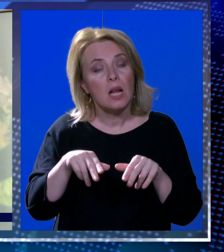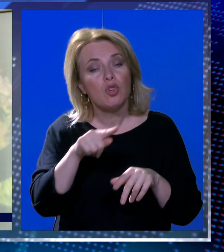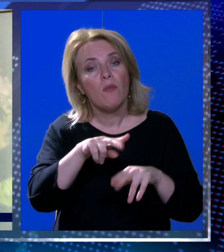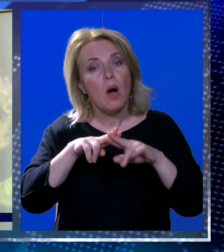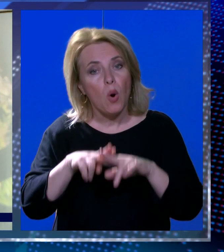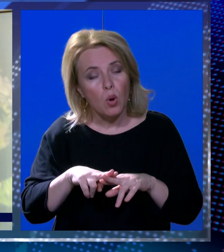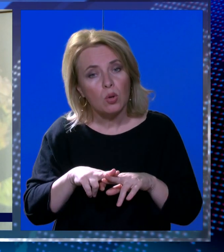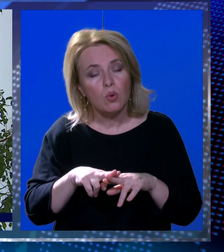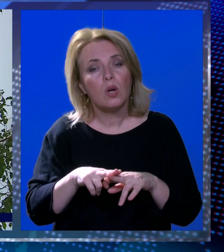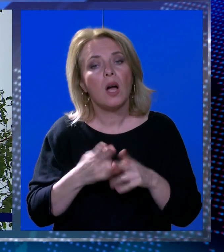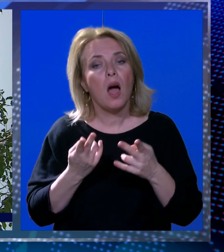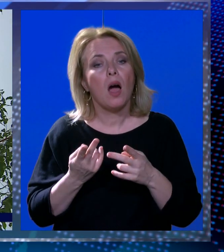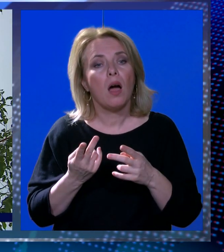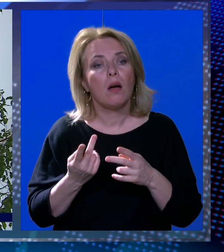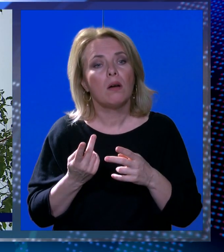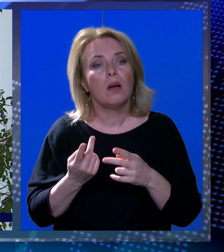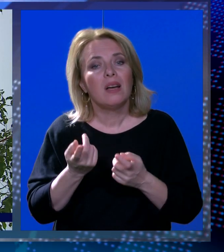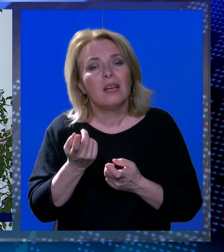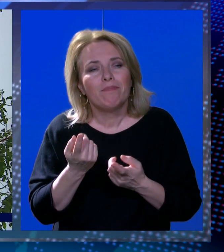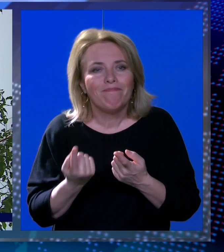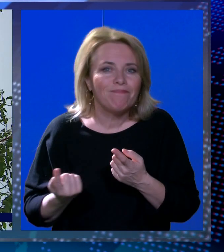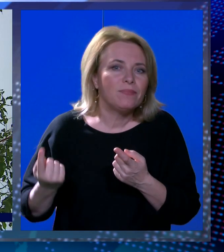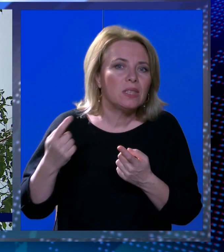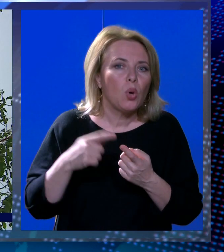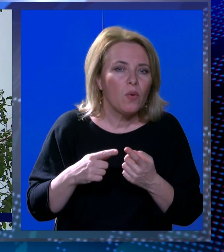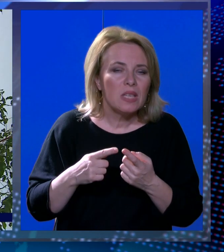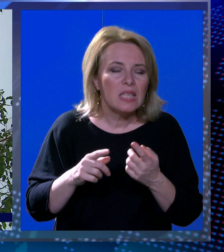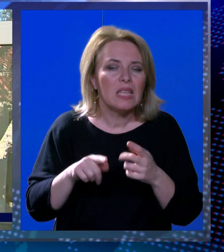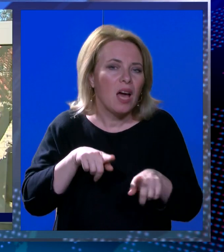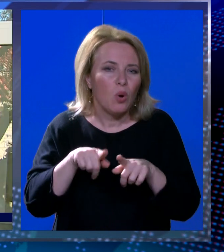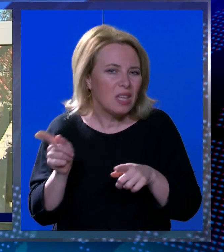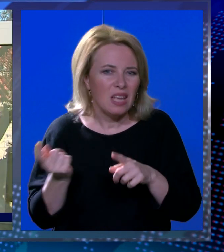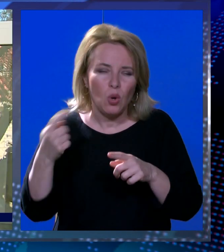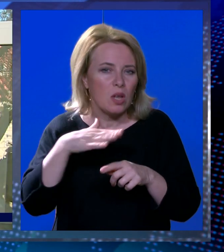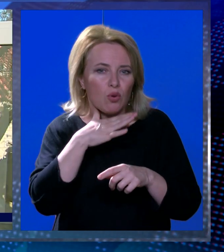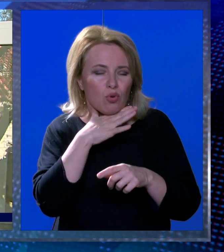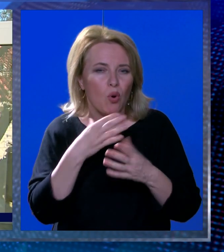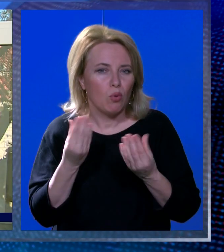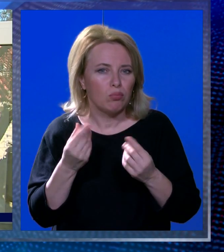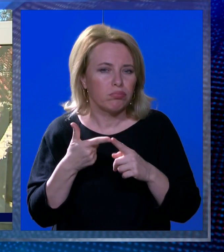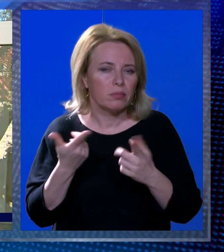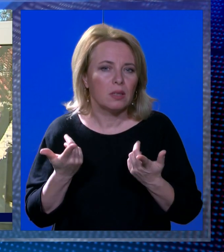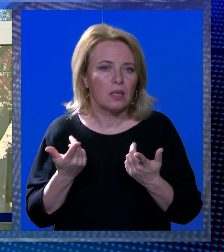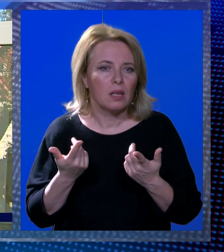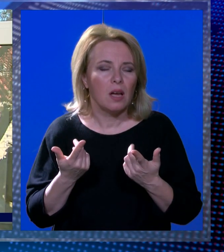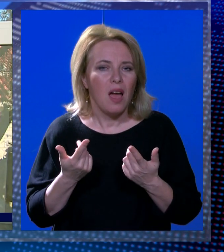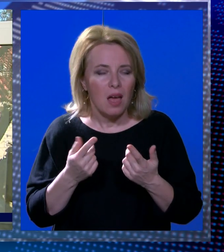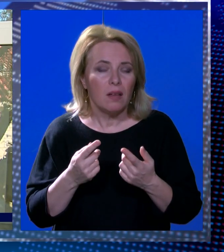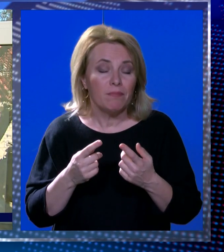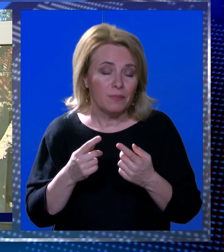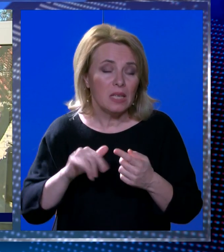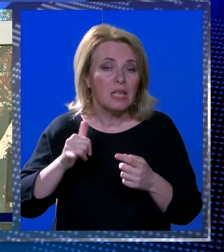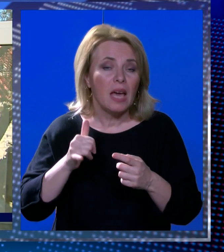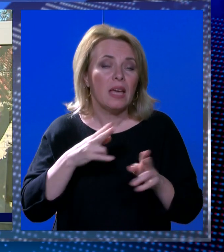će ova odluka dovesti do toga da roditelji rijeđe posjećuju školu. Naravno da je trend je u zadnje vrijeme da